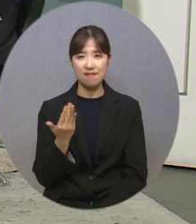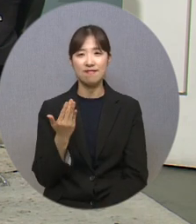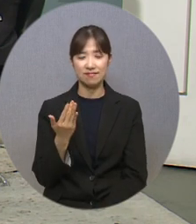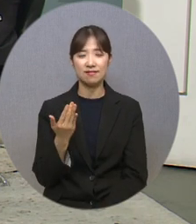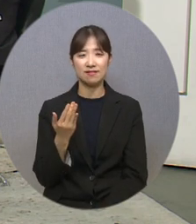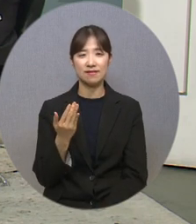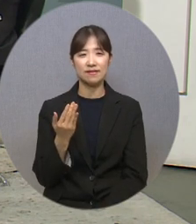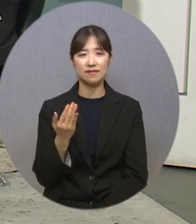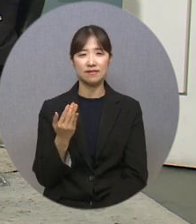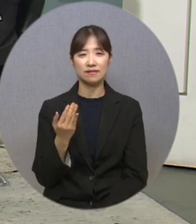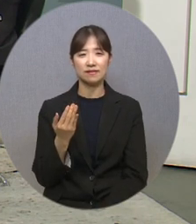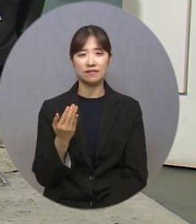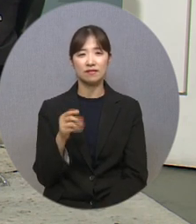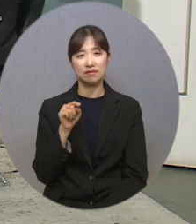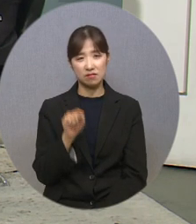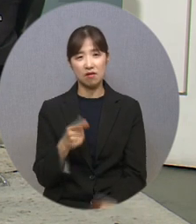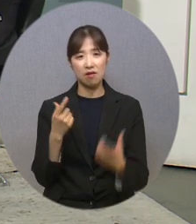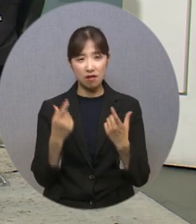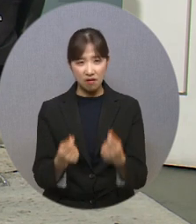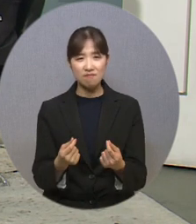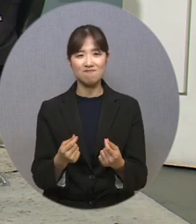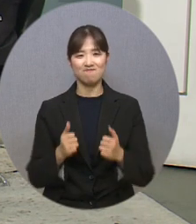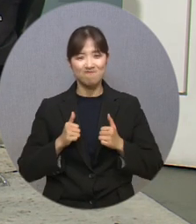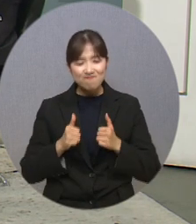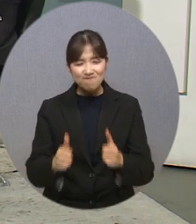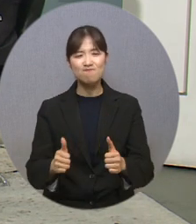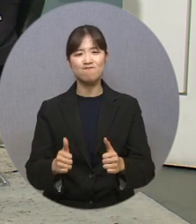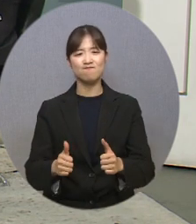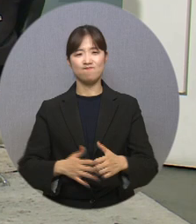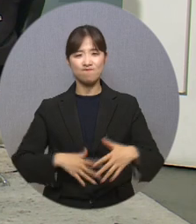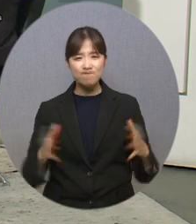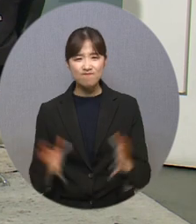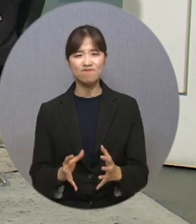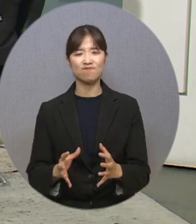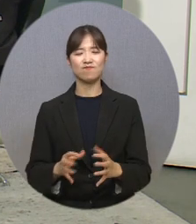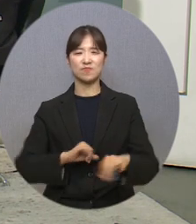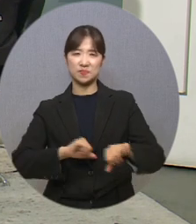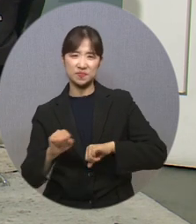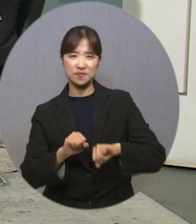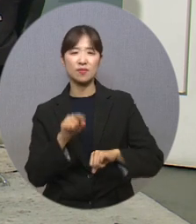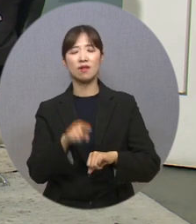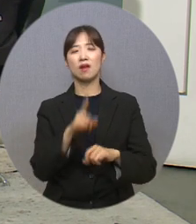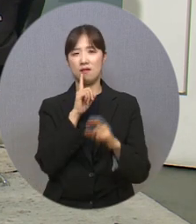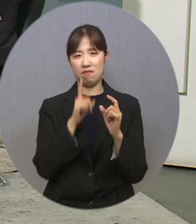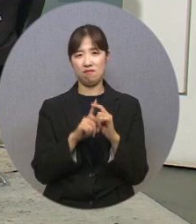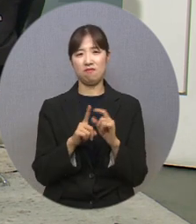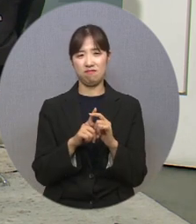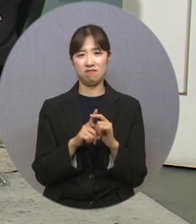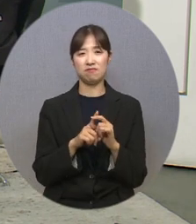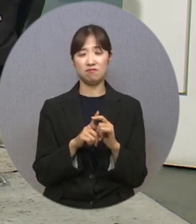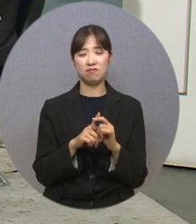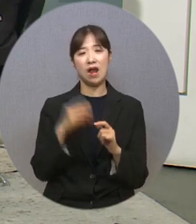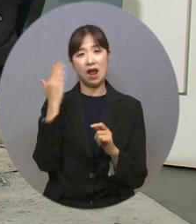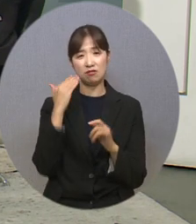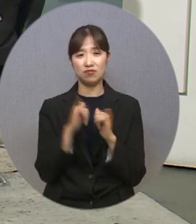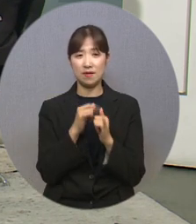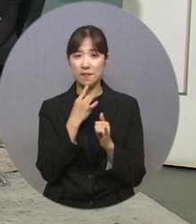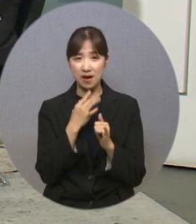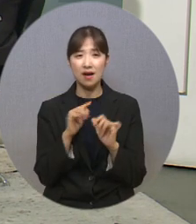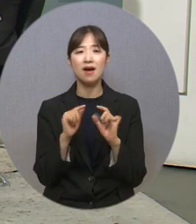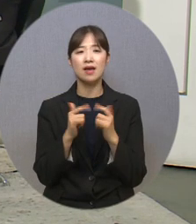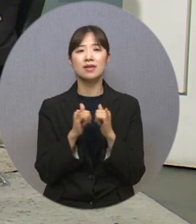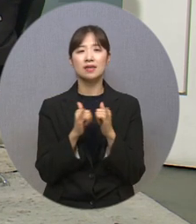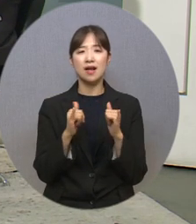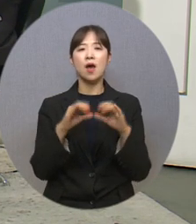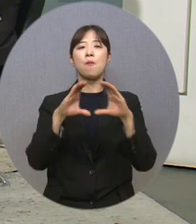된다. 근면 자조협동의 정신이 필요하다. 그 용어가 한국 사람뿐만 아니라 사람은